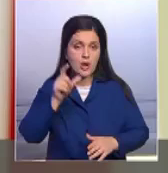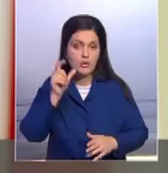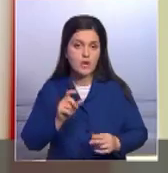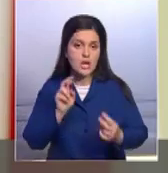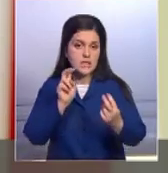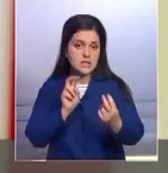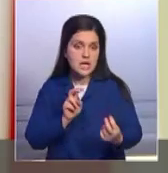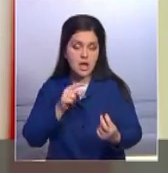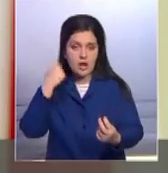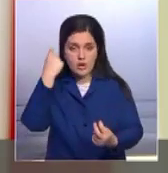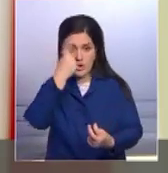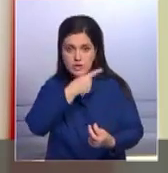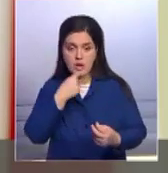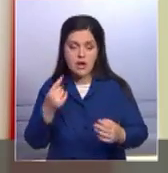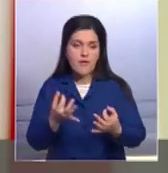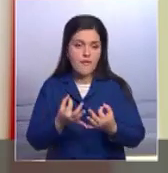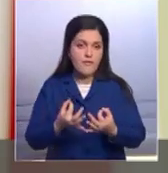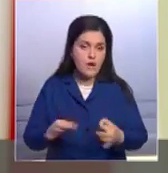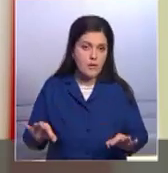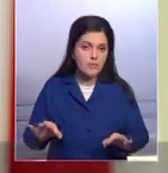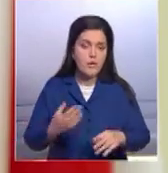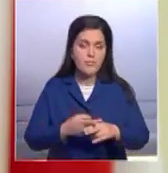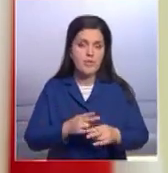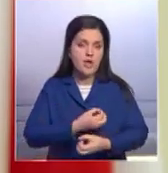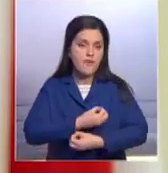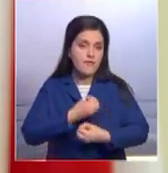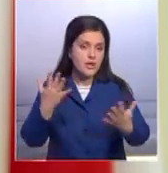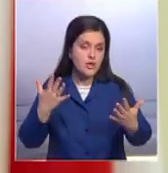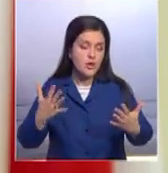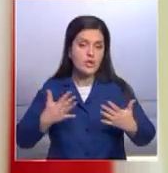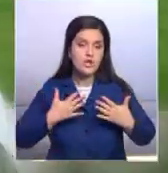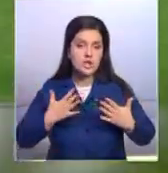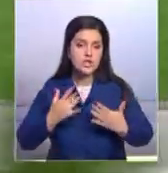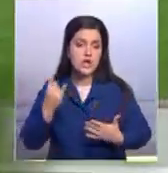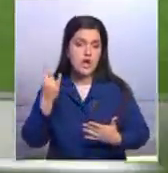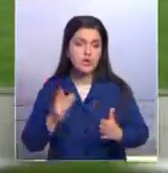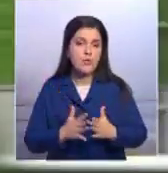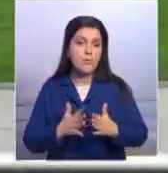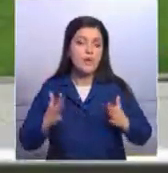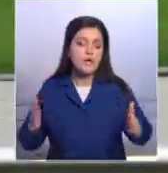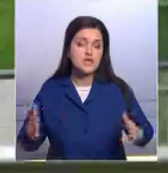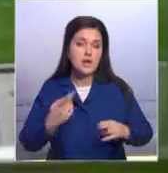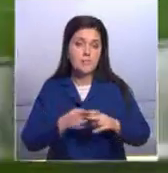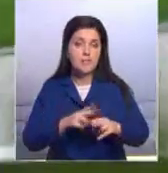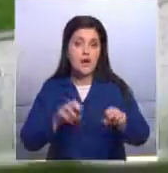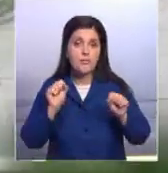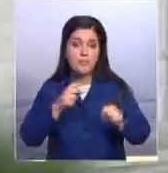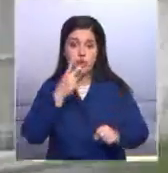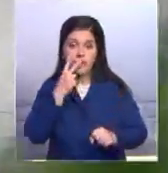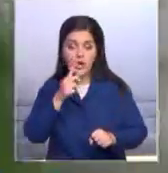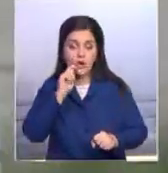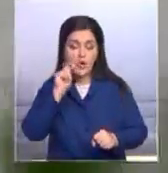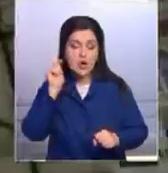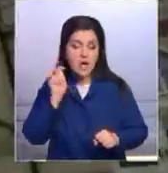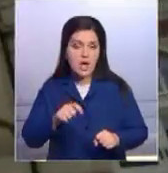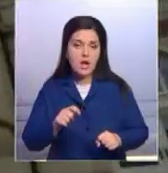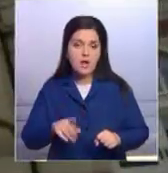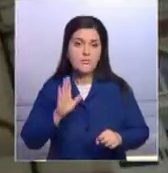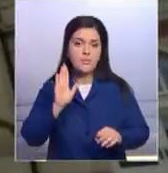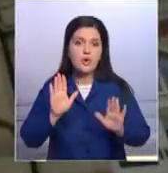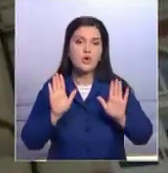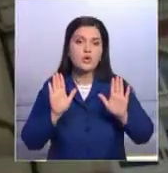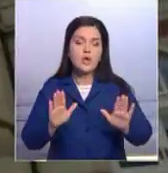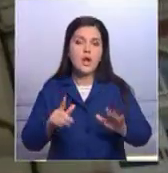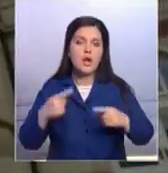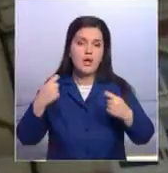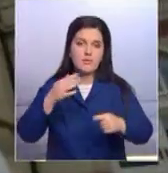лицом друг к другу, поскольку там просторно, там хорошо светло дышится, там большие окна. Увидеть «Синхронус» на украинских дорогах вряд ли удастся. Он ориентирован